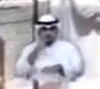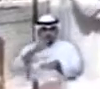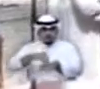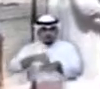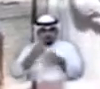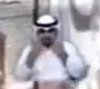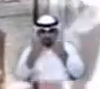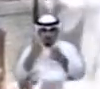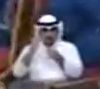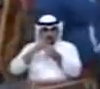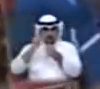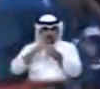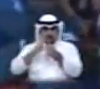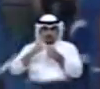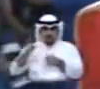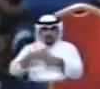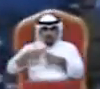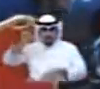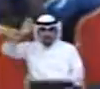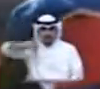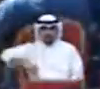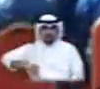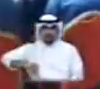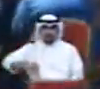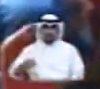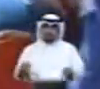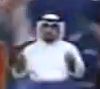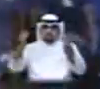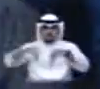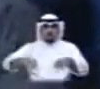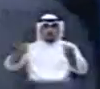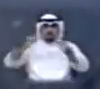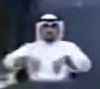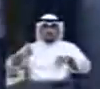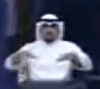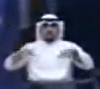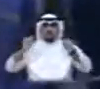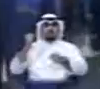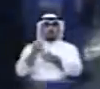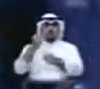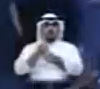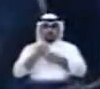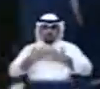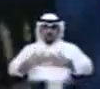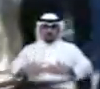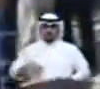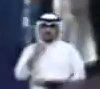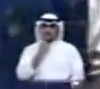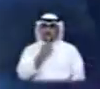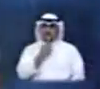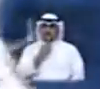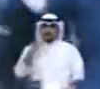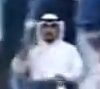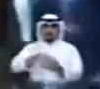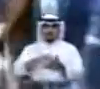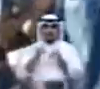وعدم الإضرار بمصلحة البلاد العليا، حيث توافد المئات بزي عملهم الرسمي إلى مقر الاتحاد في الأحمدي منذ ساعات الصباح